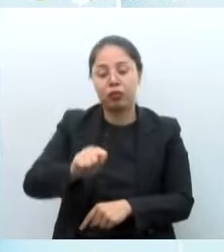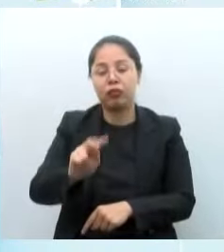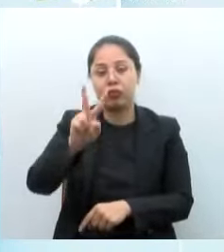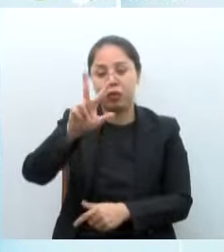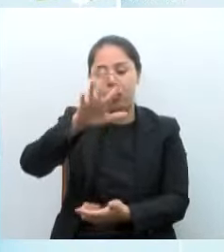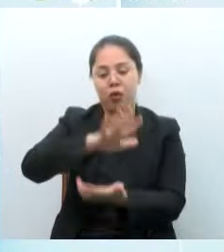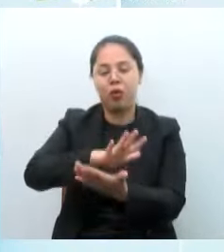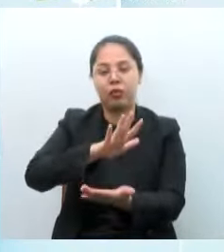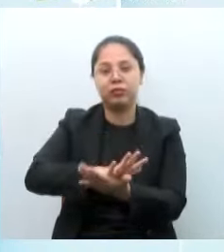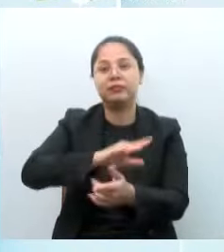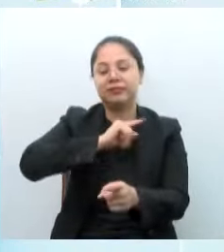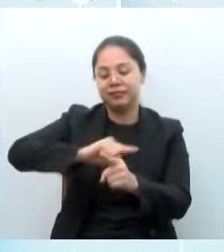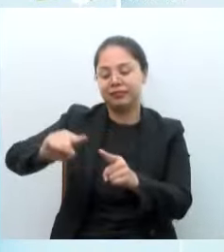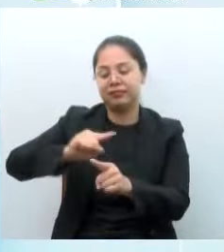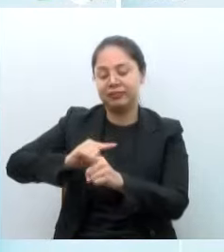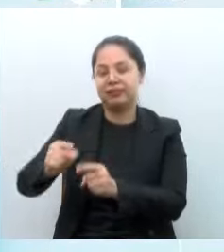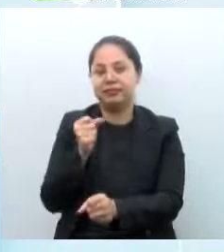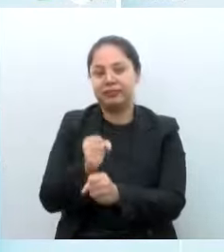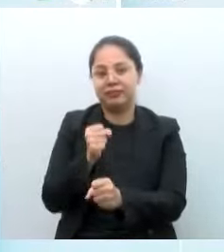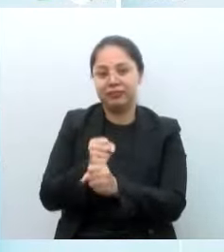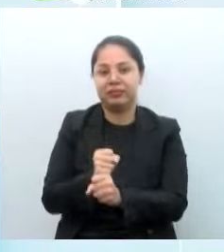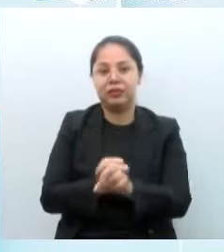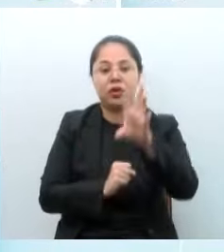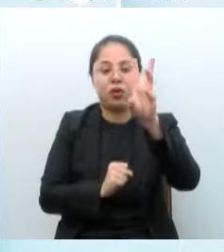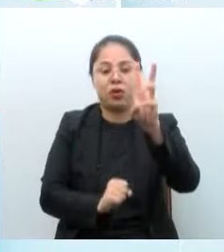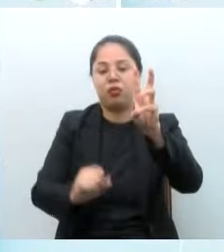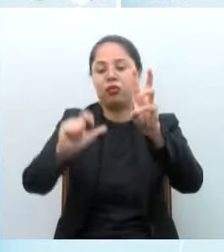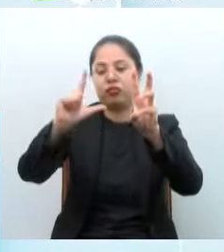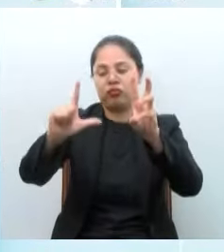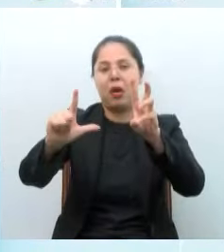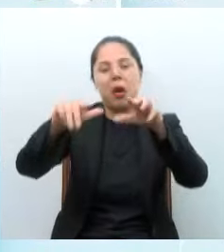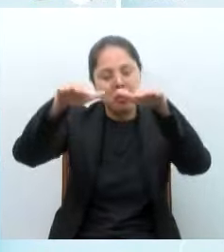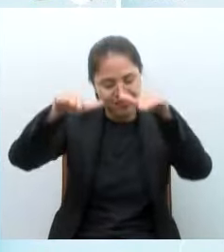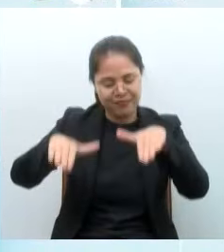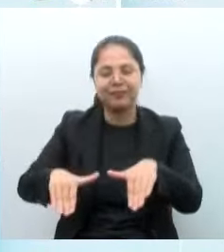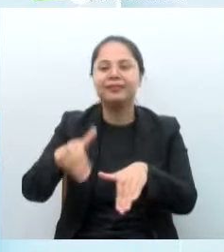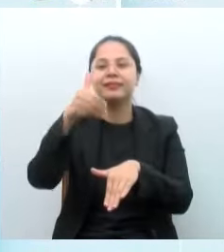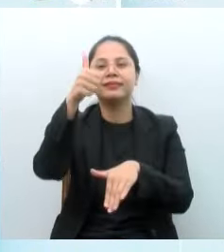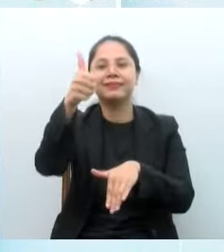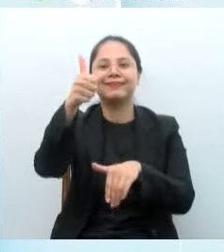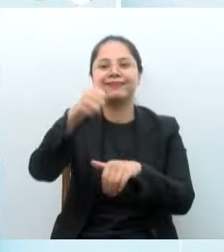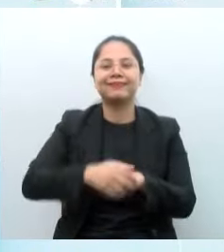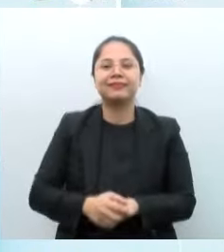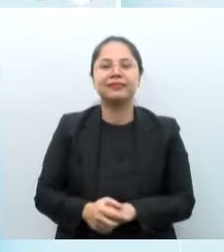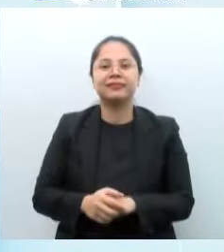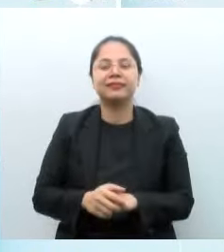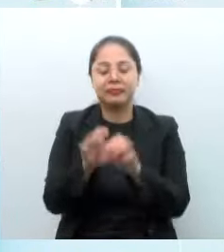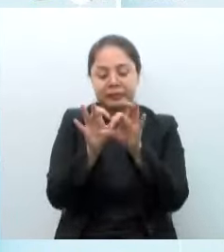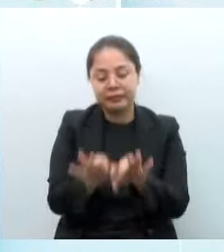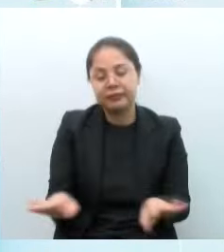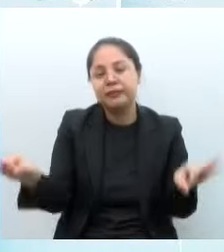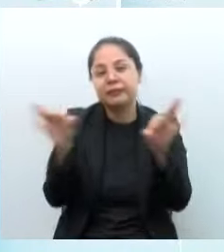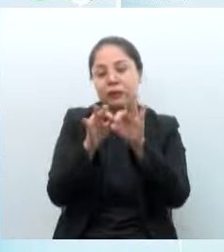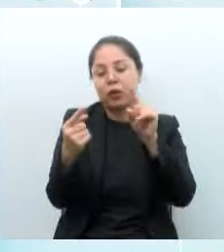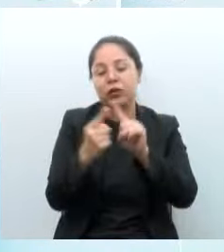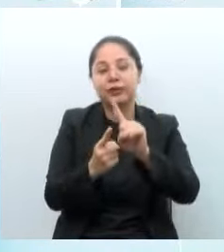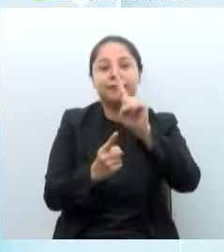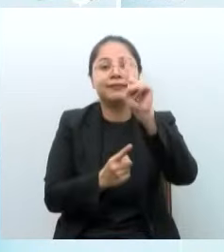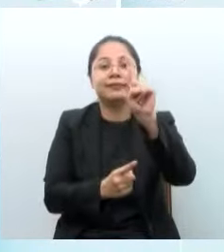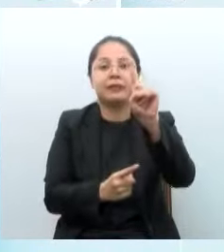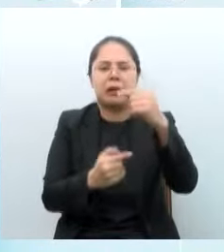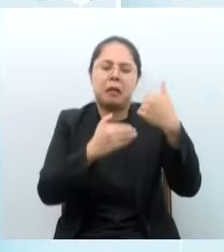ทำตาม6ลอเนี้ยมันจะลดได้ โดยส่งผลให้1ก็คือ